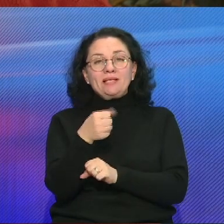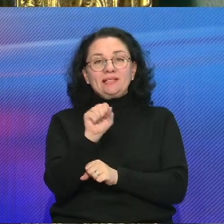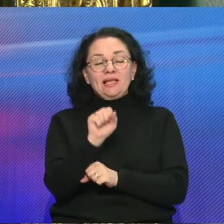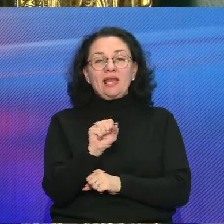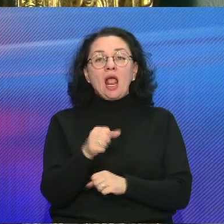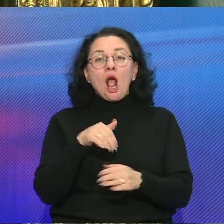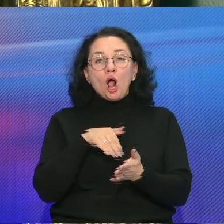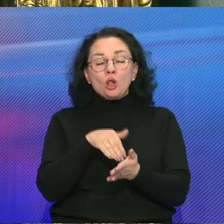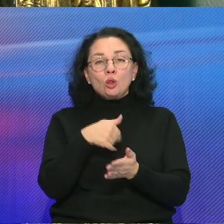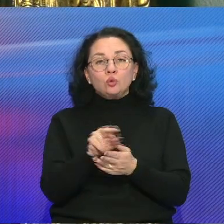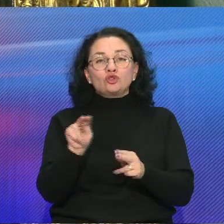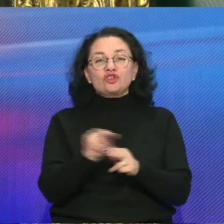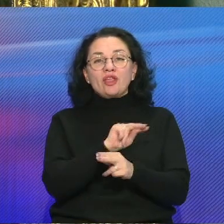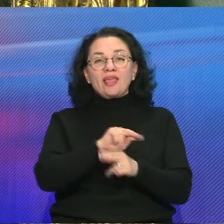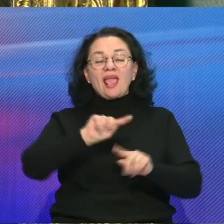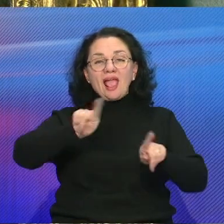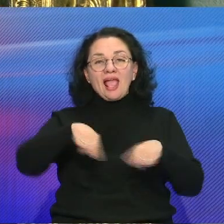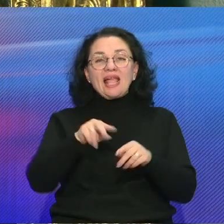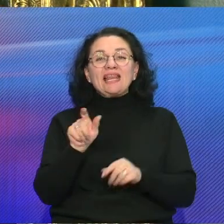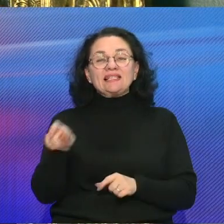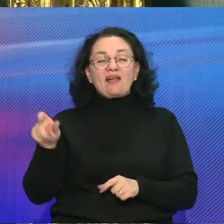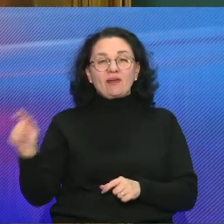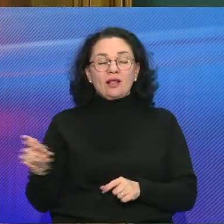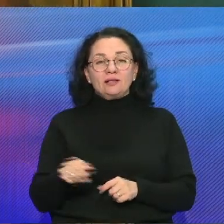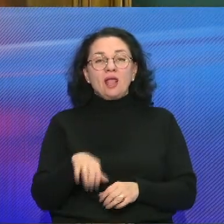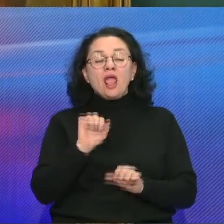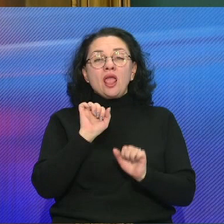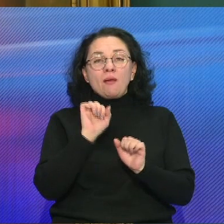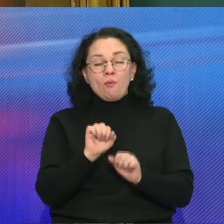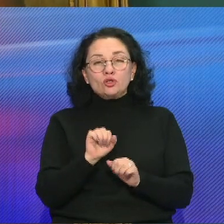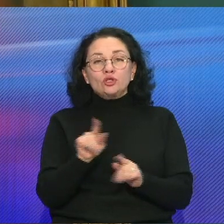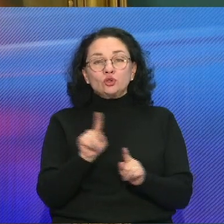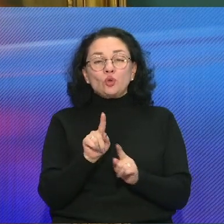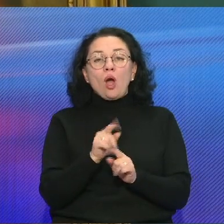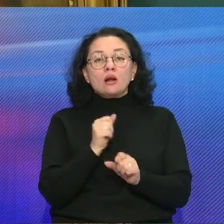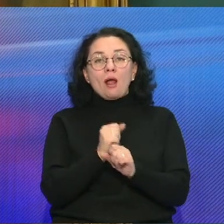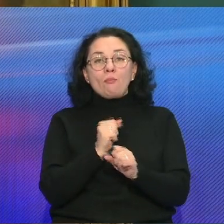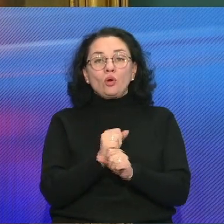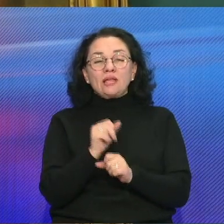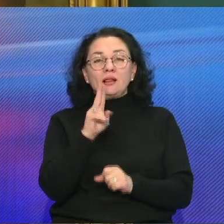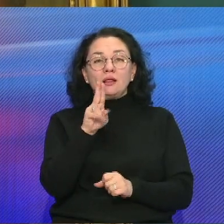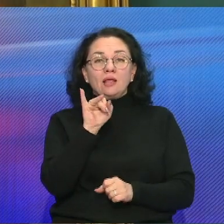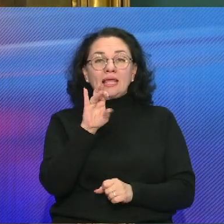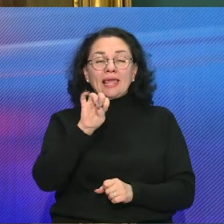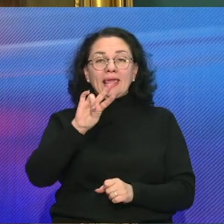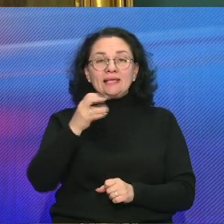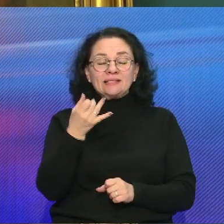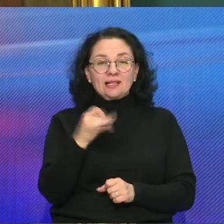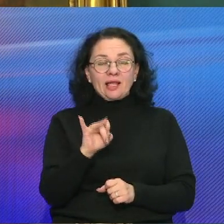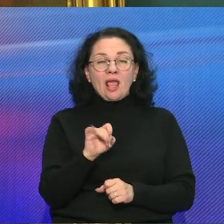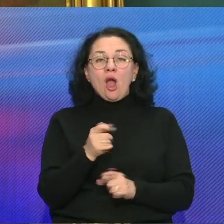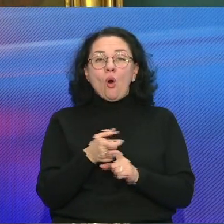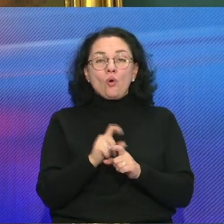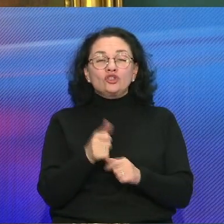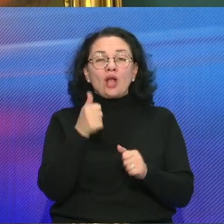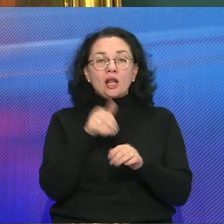рэстаўрацыя». Лепшай працай рэстаўратара можна назваць кожны абраз, над якім працаваў Владзімір Кіслы. Гледзячы на яго работы, наведвальнікі не